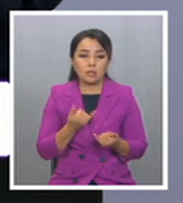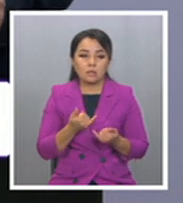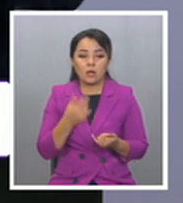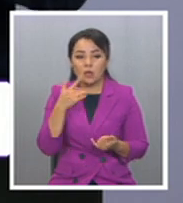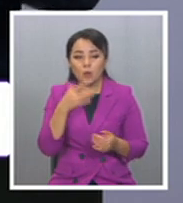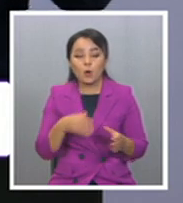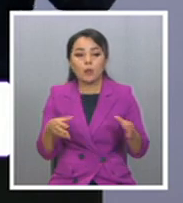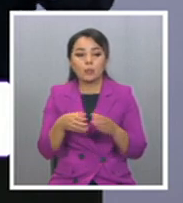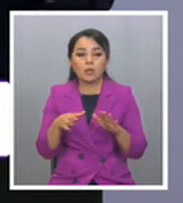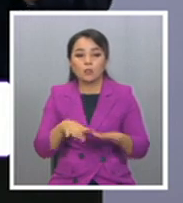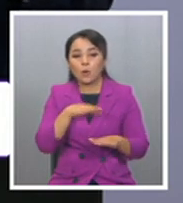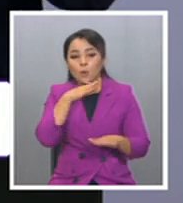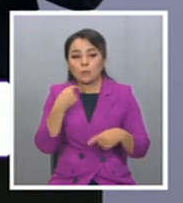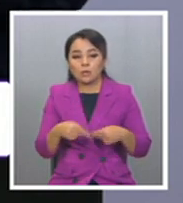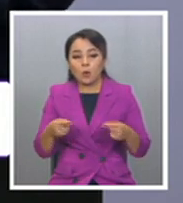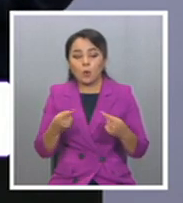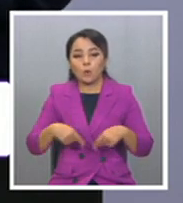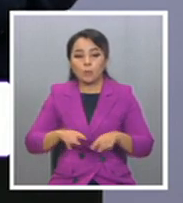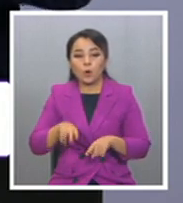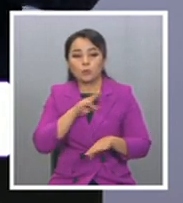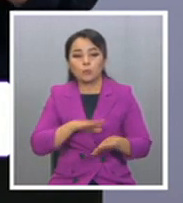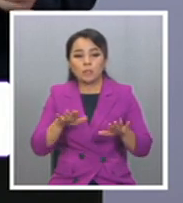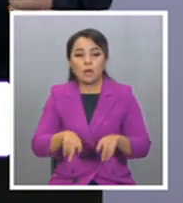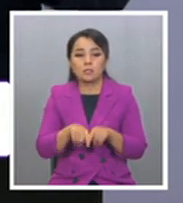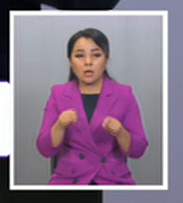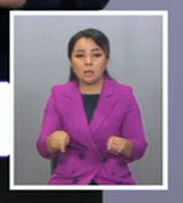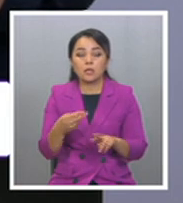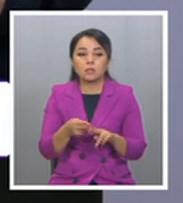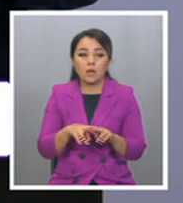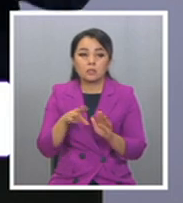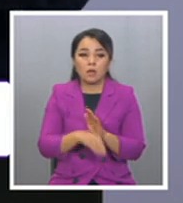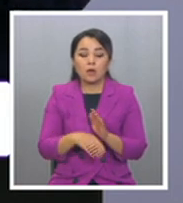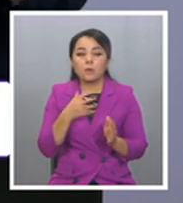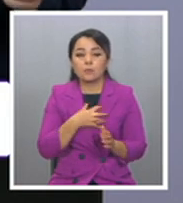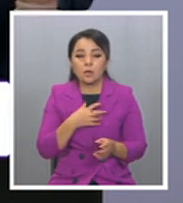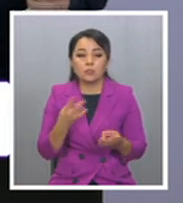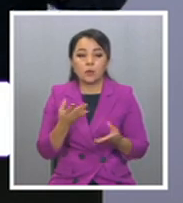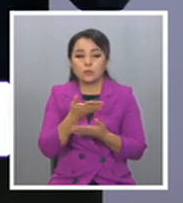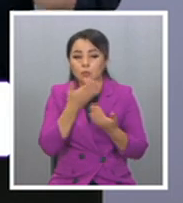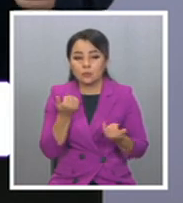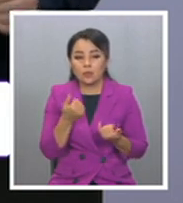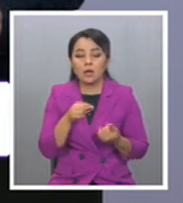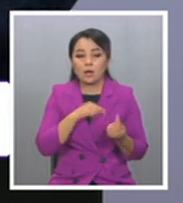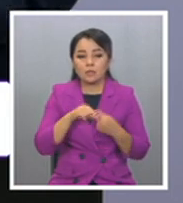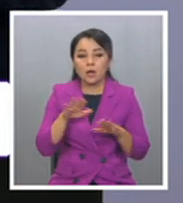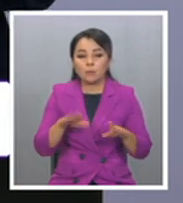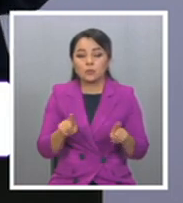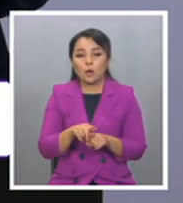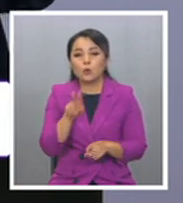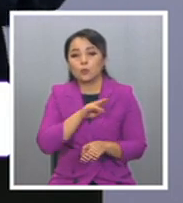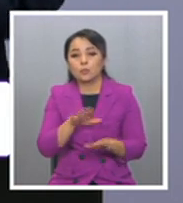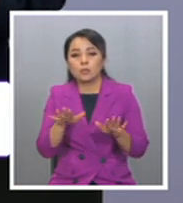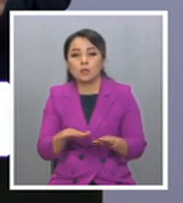Штаттарында көптеген қоғамдық жұмыс орындарын ашты, сонымен қоса қажетсіз кәсіп орындардың жұмыс істеуін не